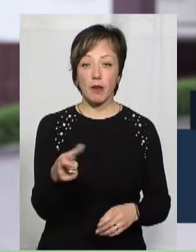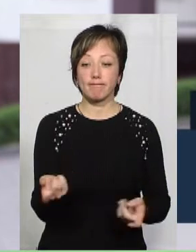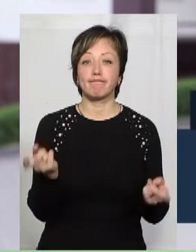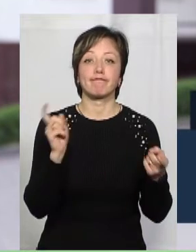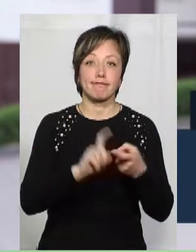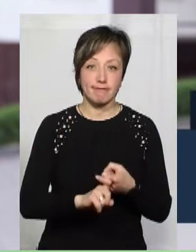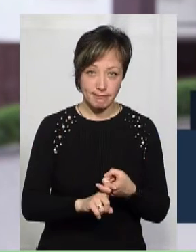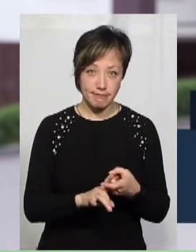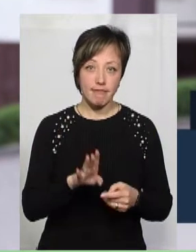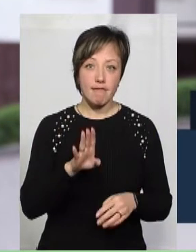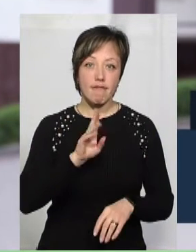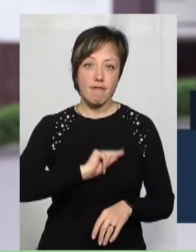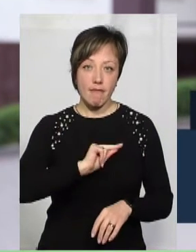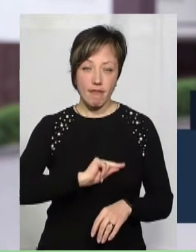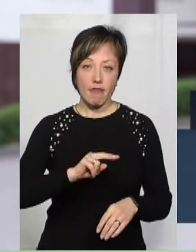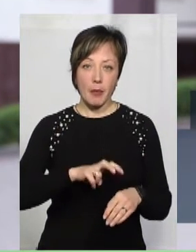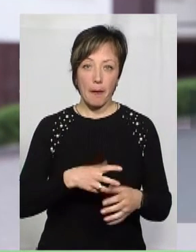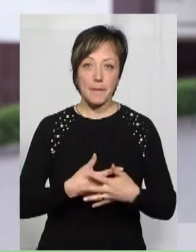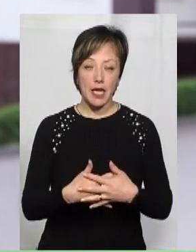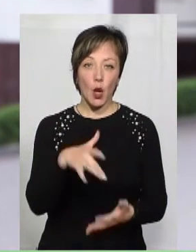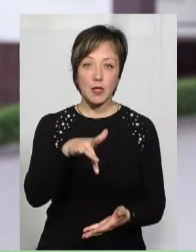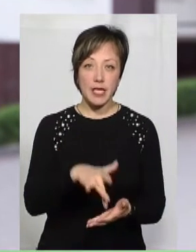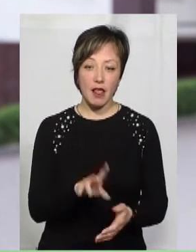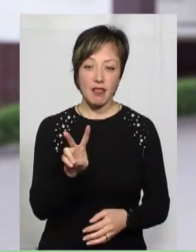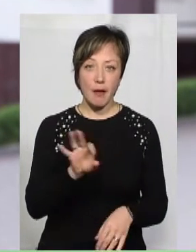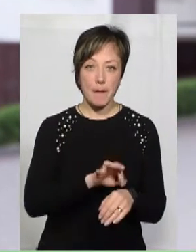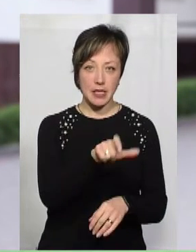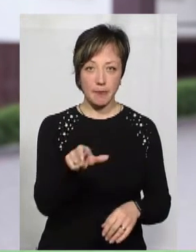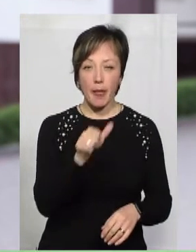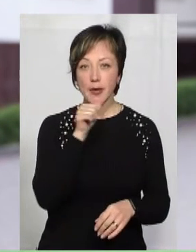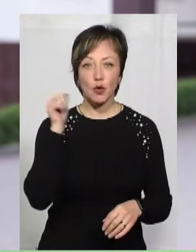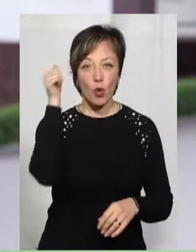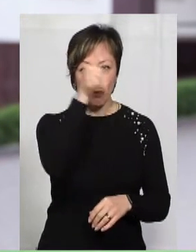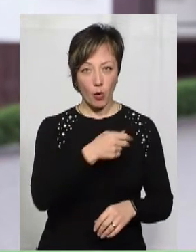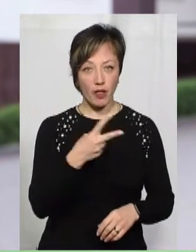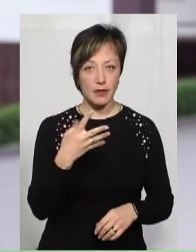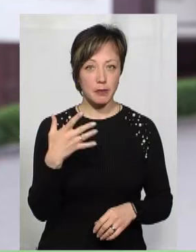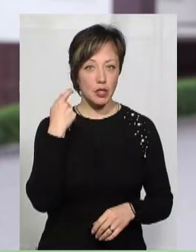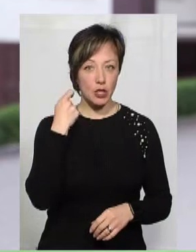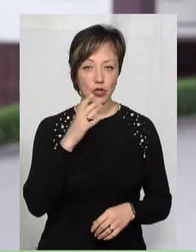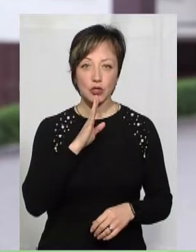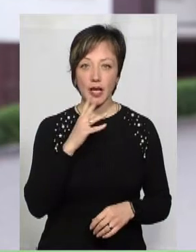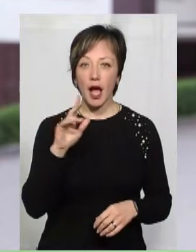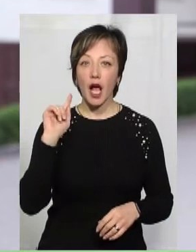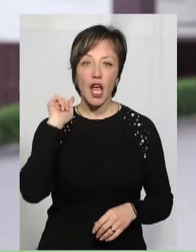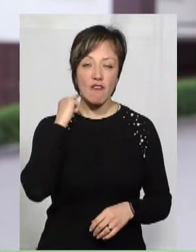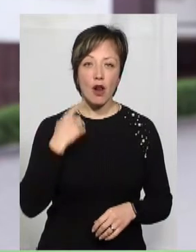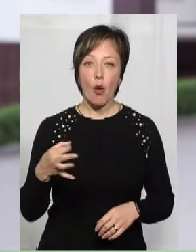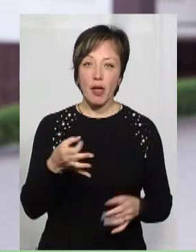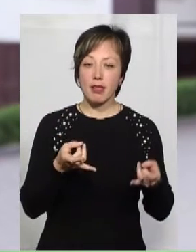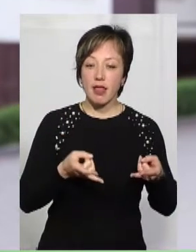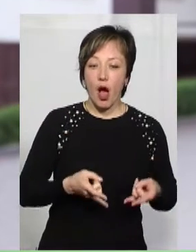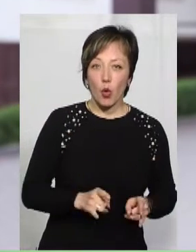посадовиця перинатального центру та дві її пацієнтки. Восени минулого року 25-річна мешканка Кіровоградської області народила